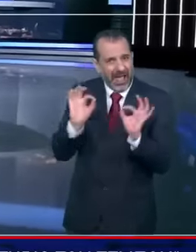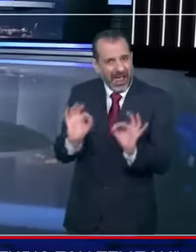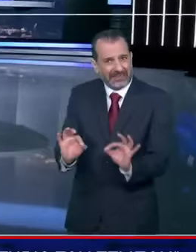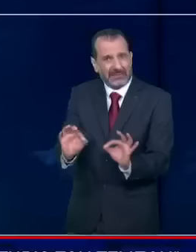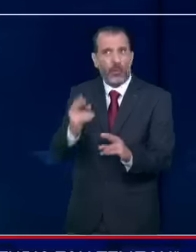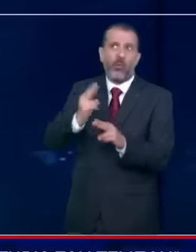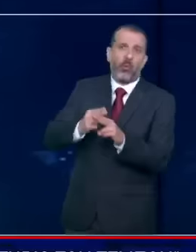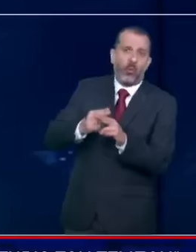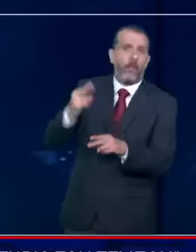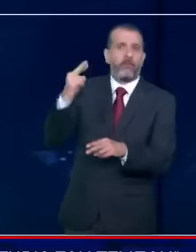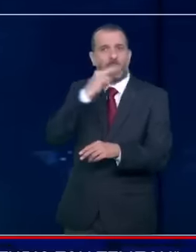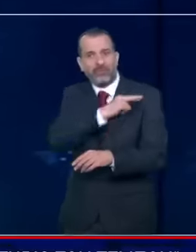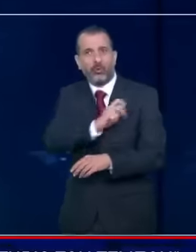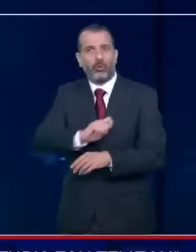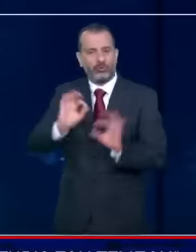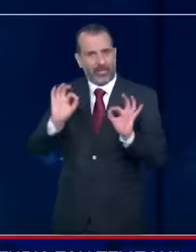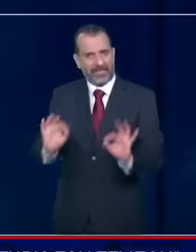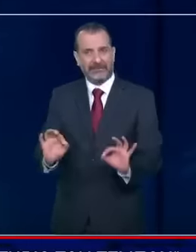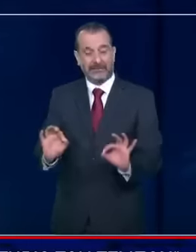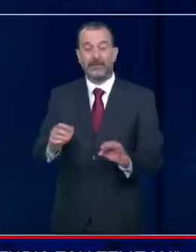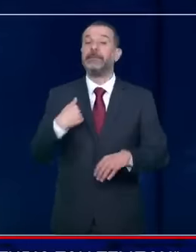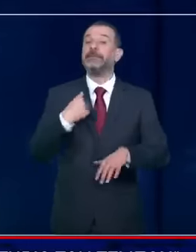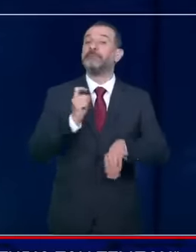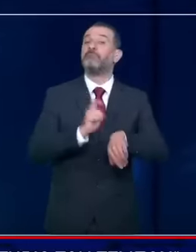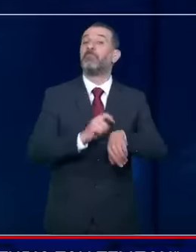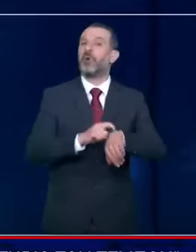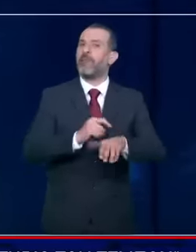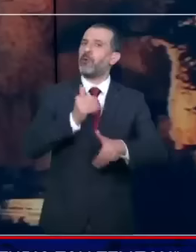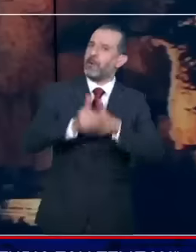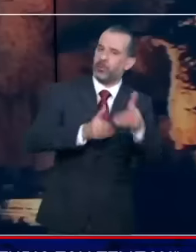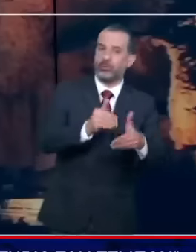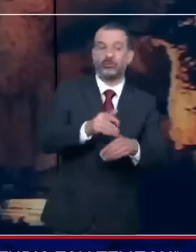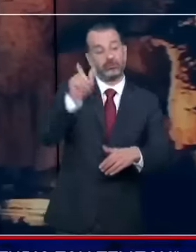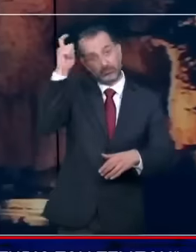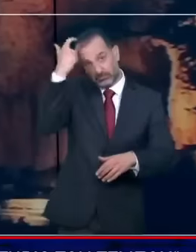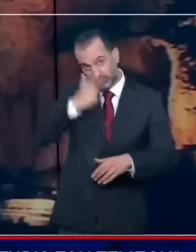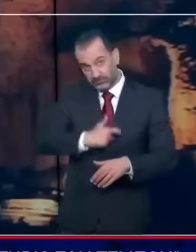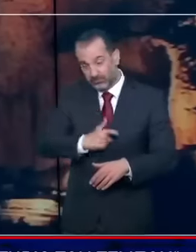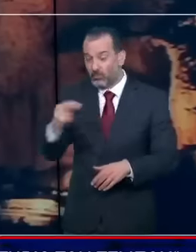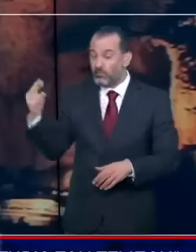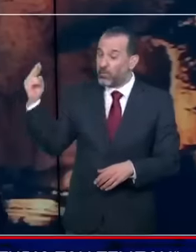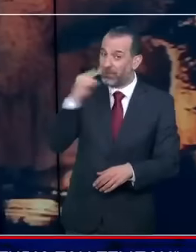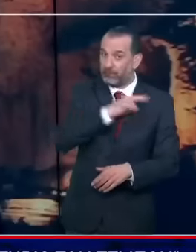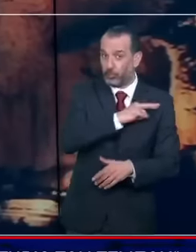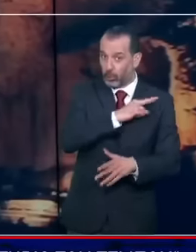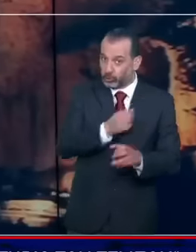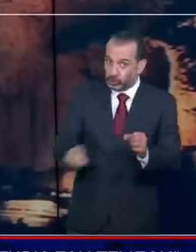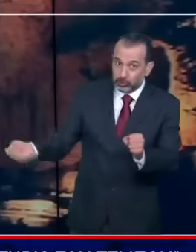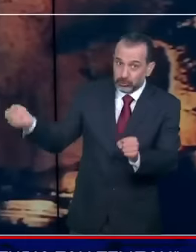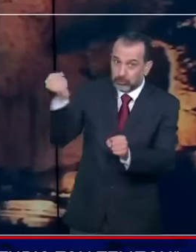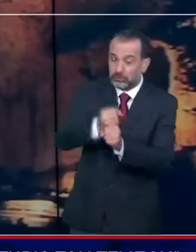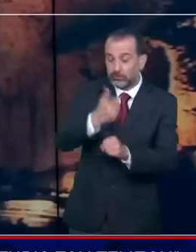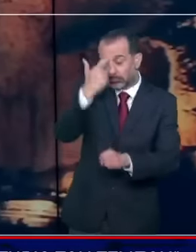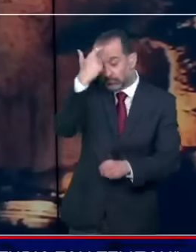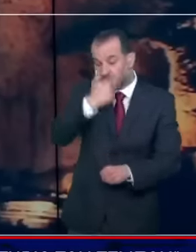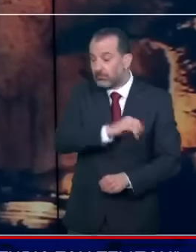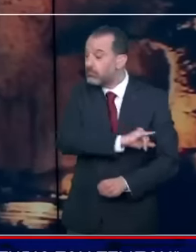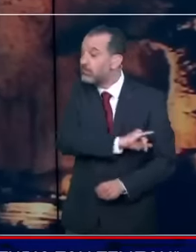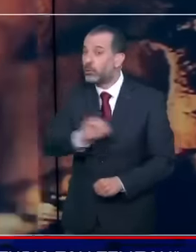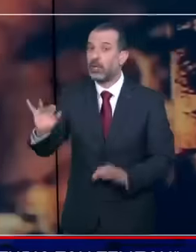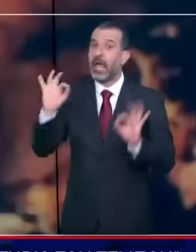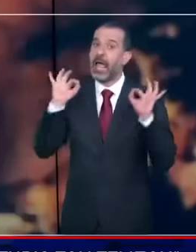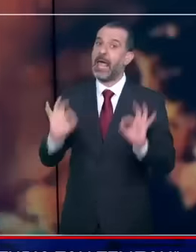μεγάλου Μαξίμου και της δημοκρατίας για μας. Για να προλάβουμε να προχωρήσουμε. Και να ξέρω ότι εγώ ως Πρωθυπουργός ποτέ δεν θα